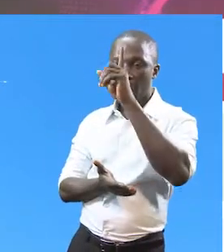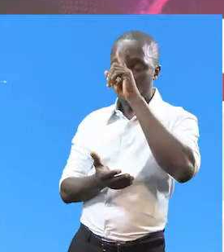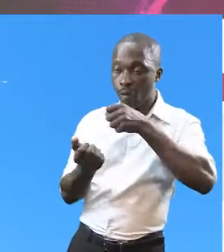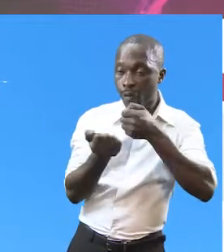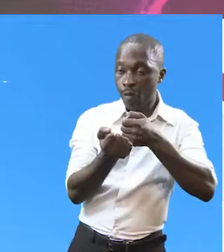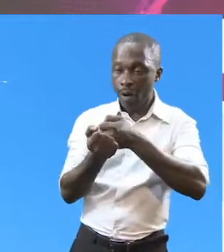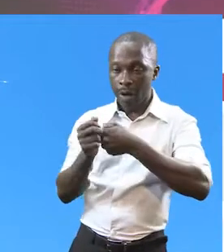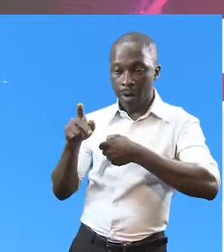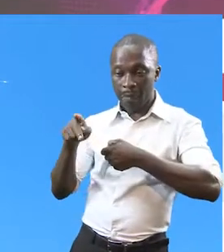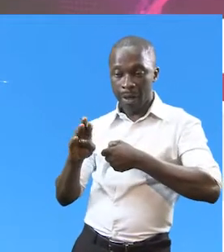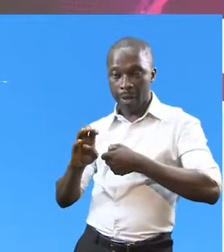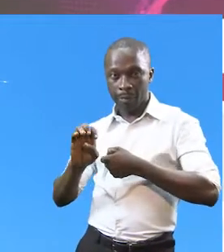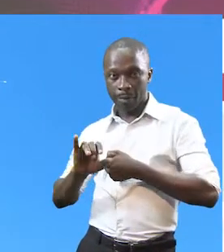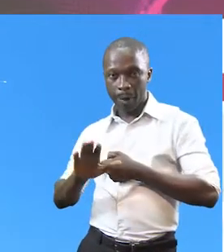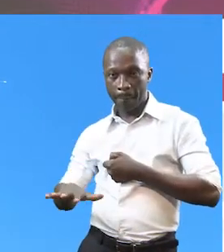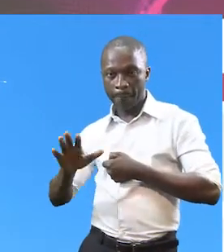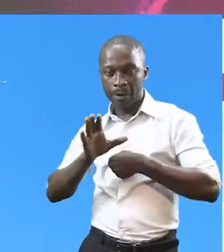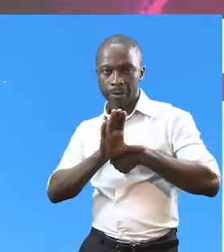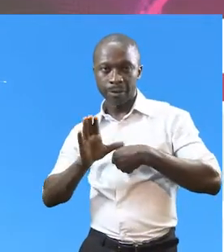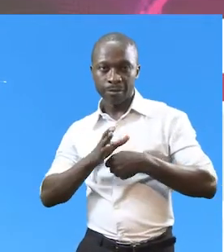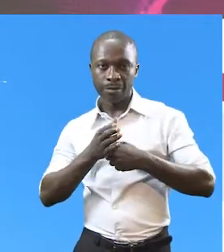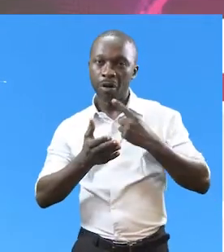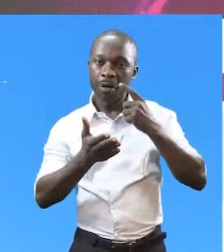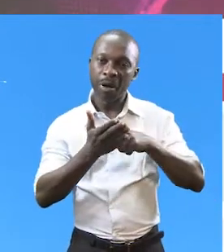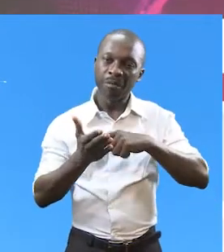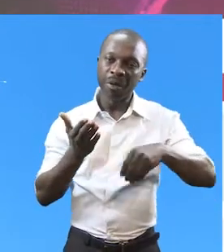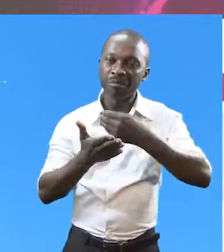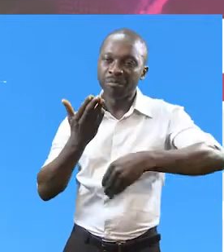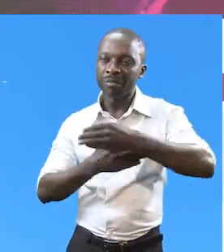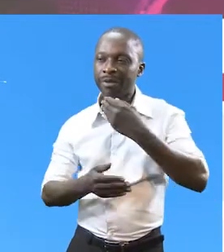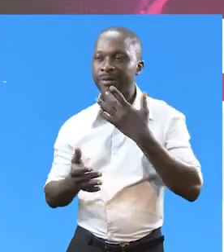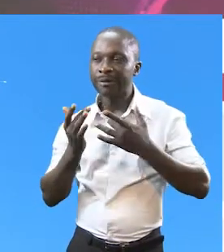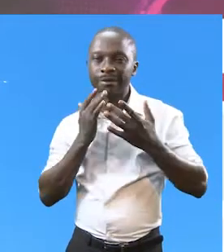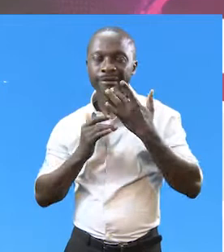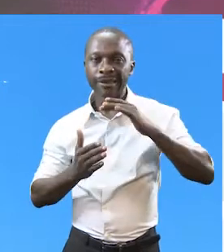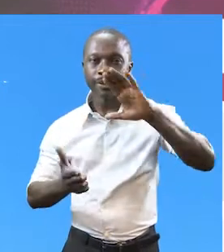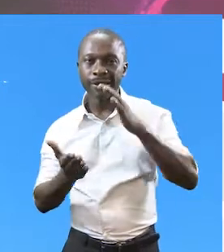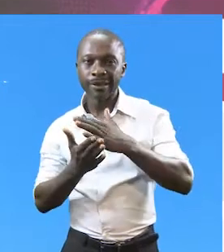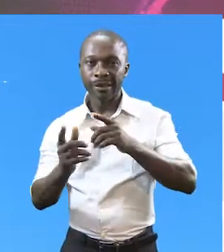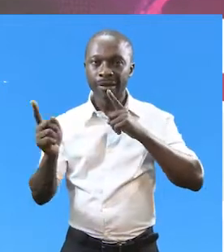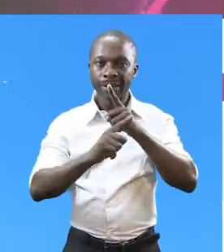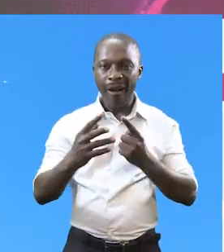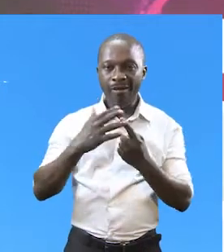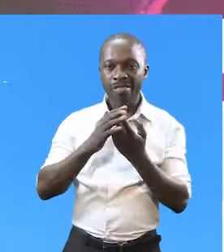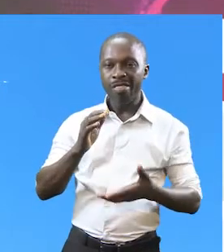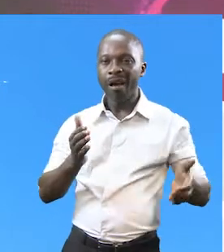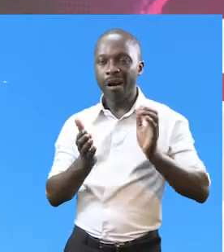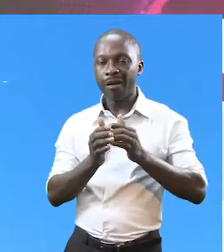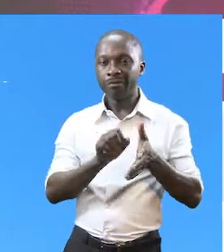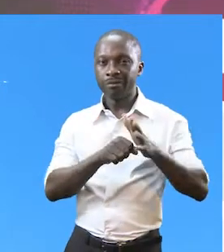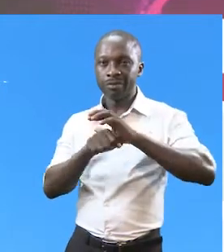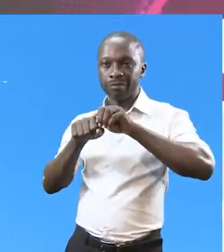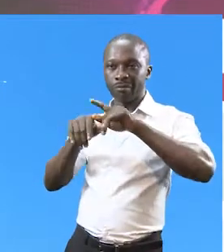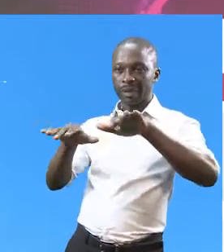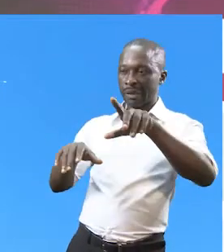moyennes entreprises pour leur permettre de faire face aux restrictions de la COVID-19. La cérémonie a eu lieu hier dans